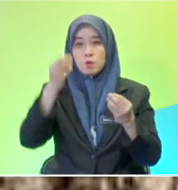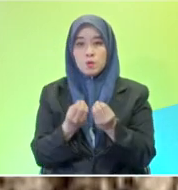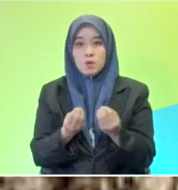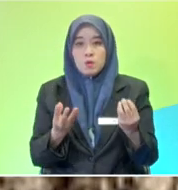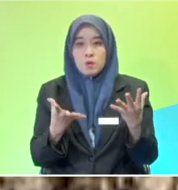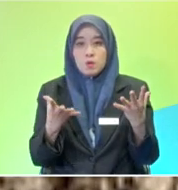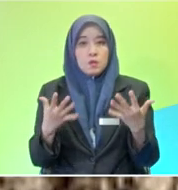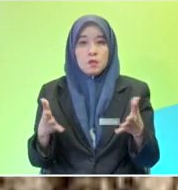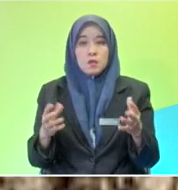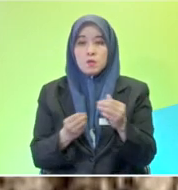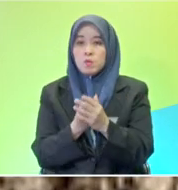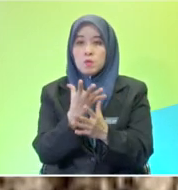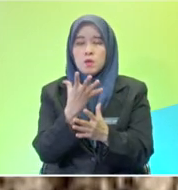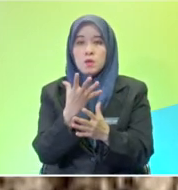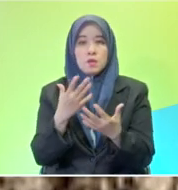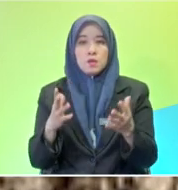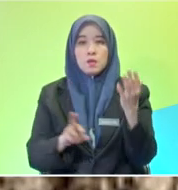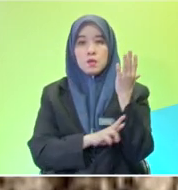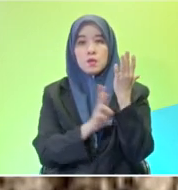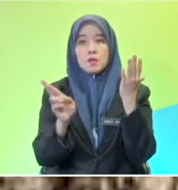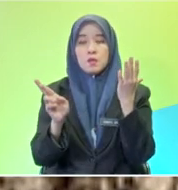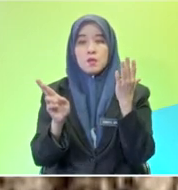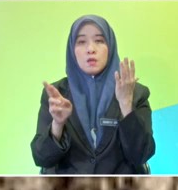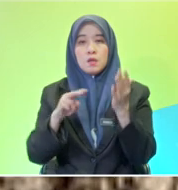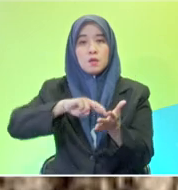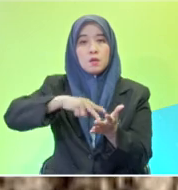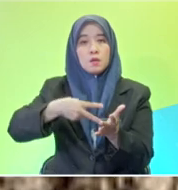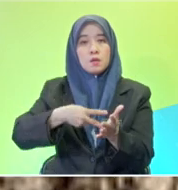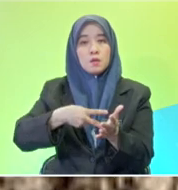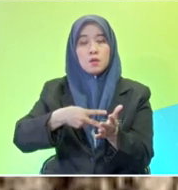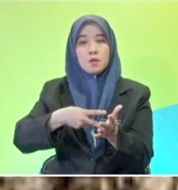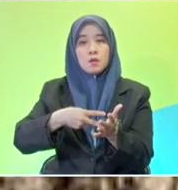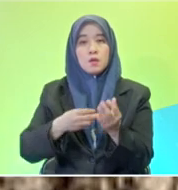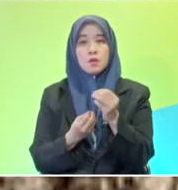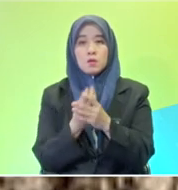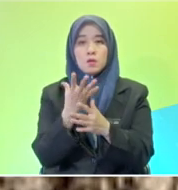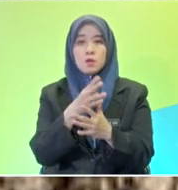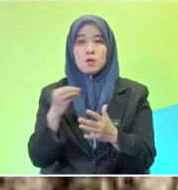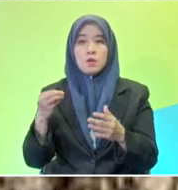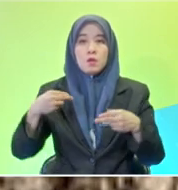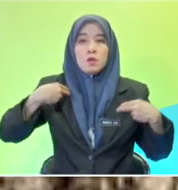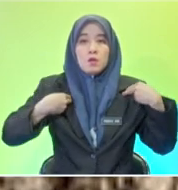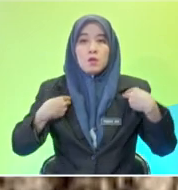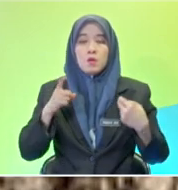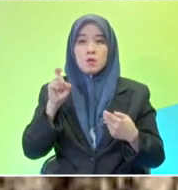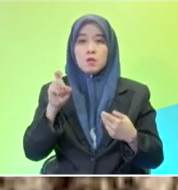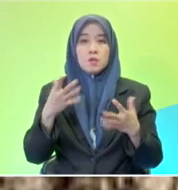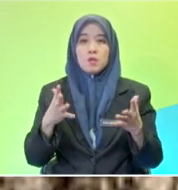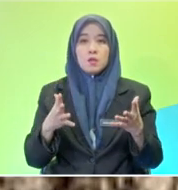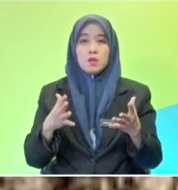ada tumbuhan, tak ada ranting, maknanya tumbuhan dan haiwan yang reput tak adalah di tanah pasir.